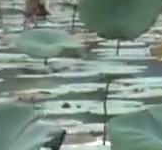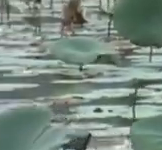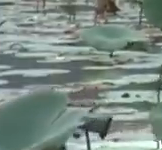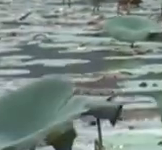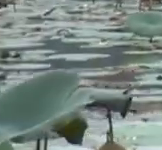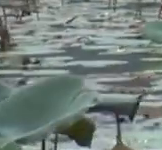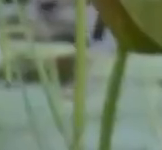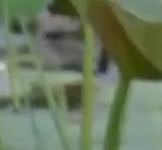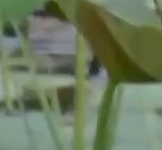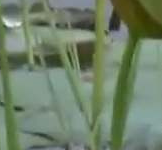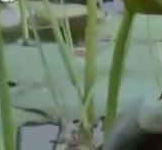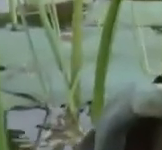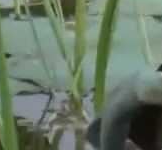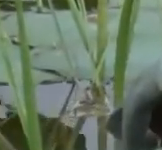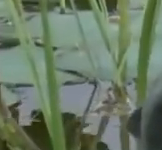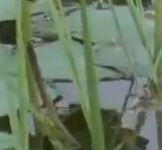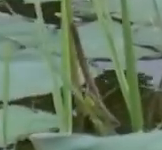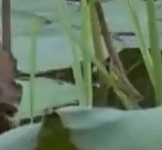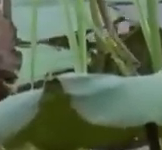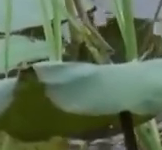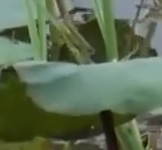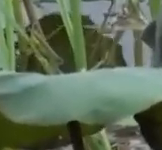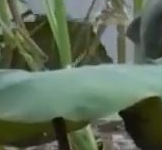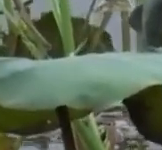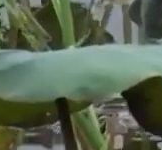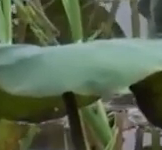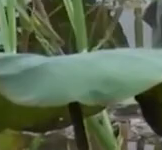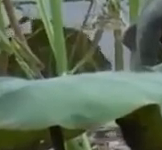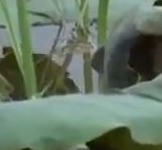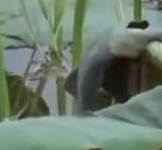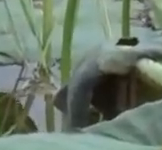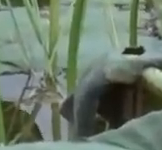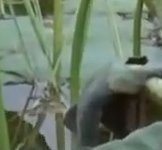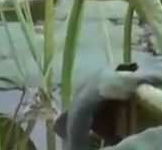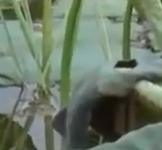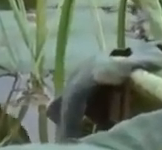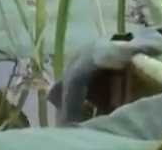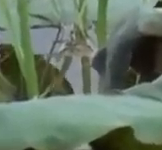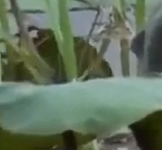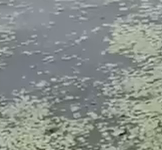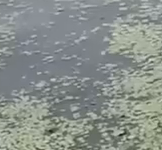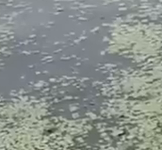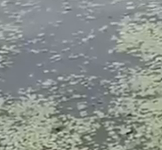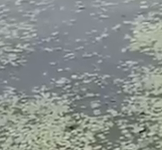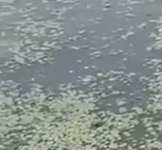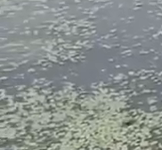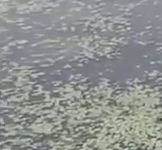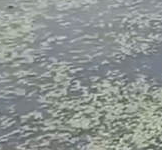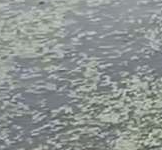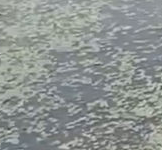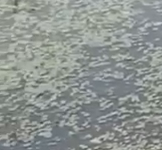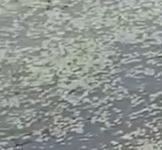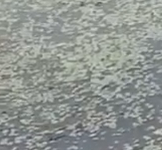untuk memelihara tapak Reza biosphere di sini ini dimana keyshot pada tahun 2016 telah